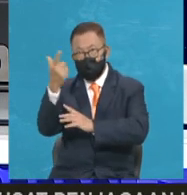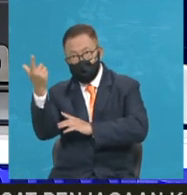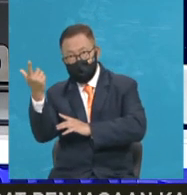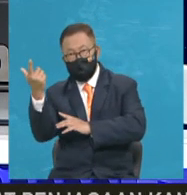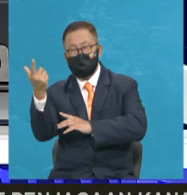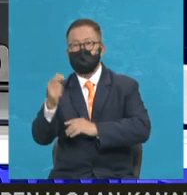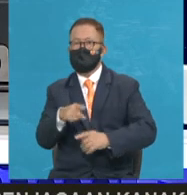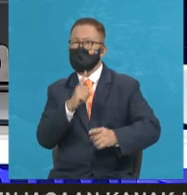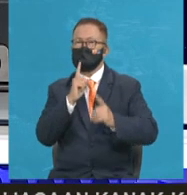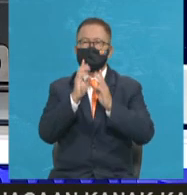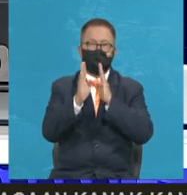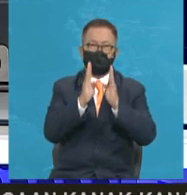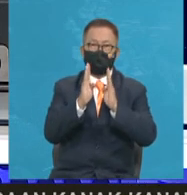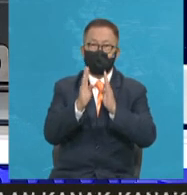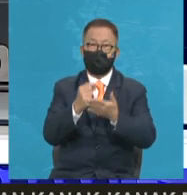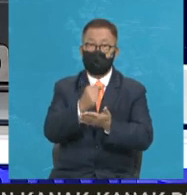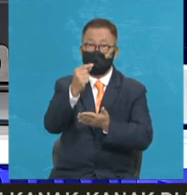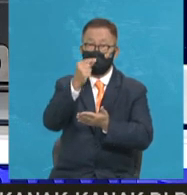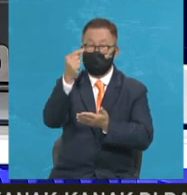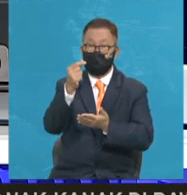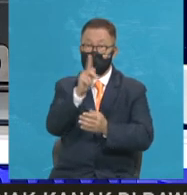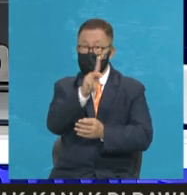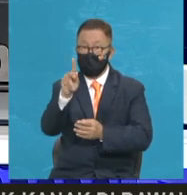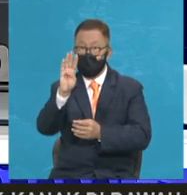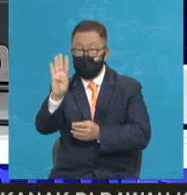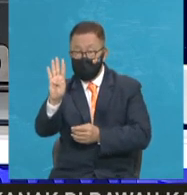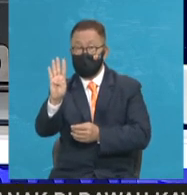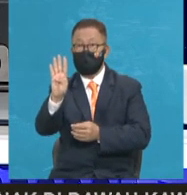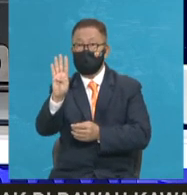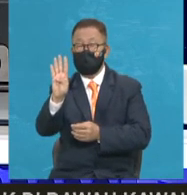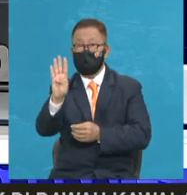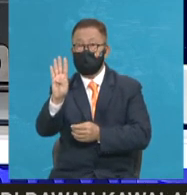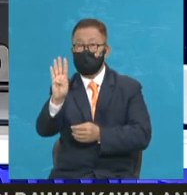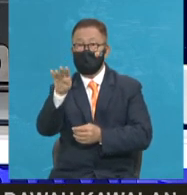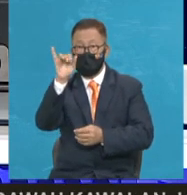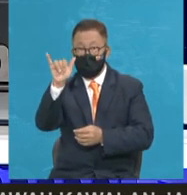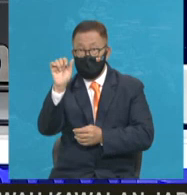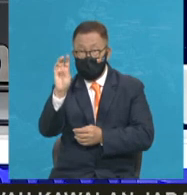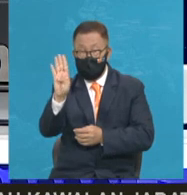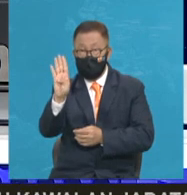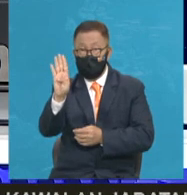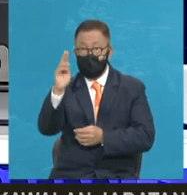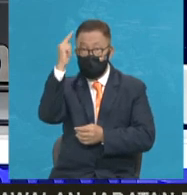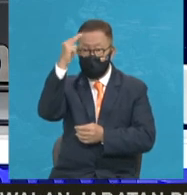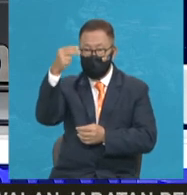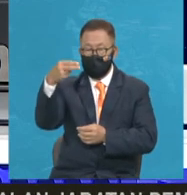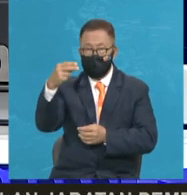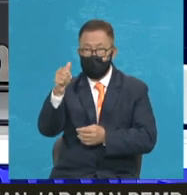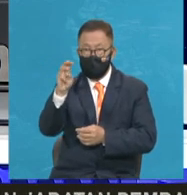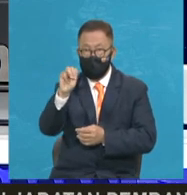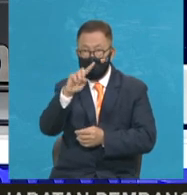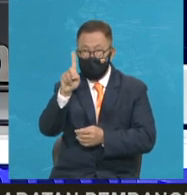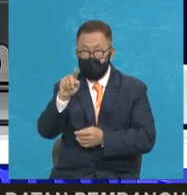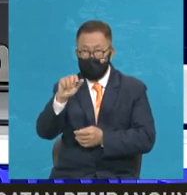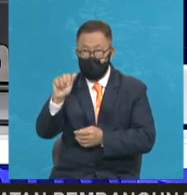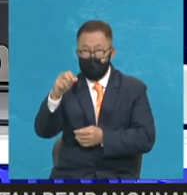rujak smase convention memimpin sekolah kali keempat 2022 yang berformat catur Setiawan Haji Hamzah band